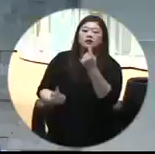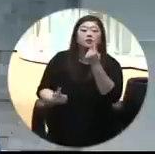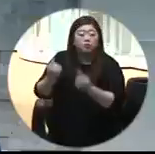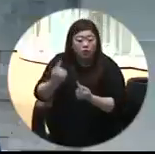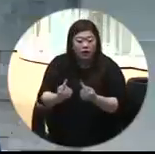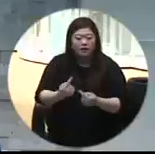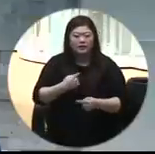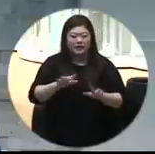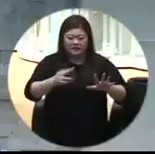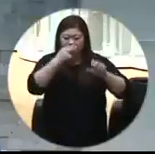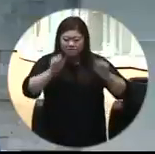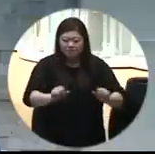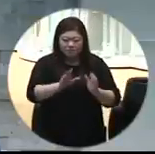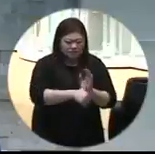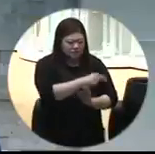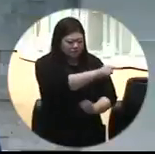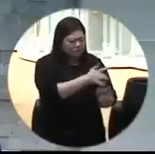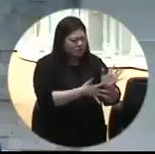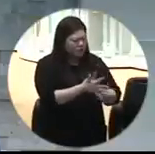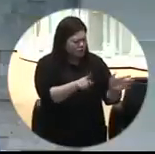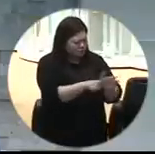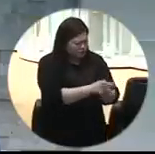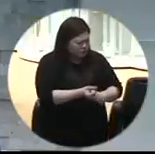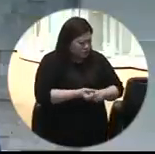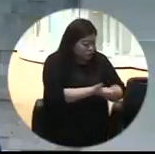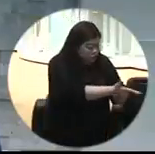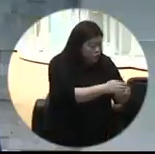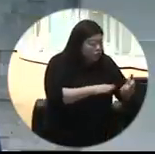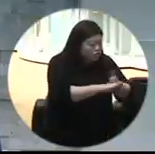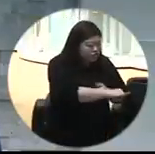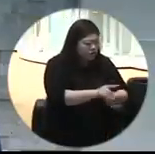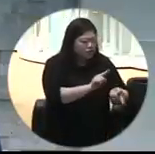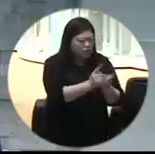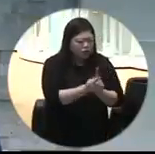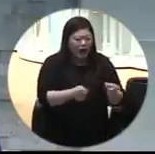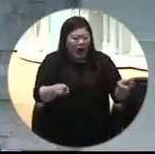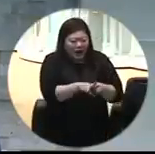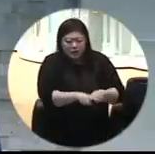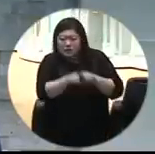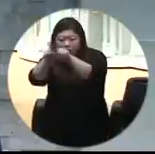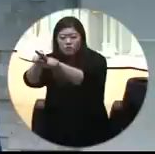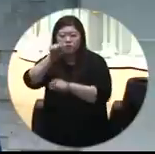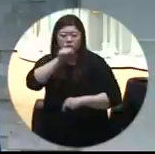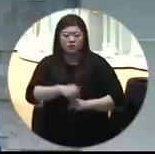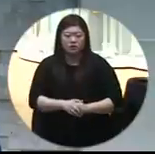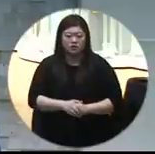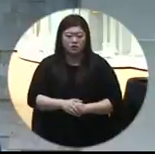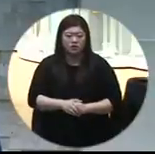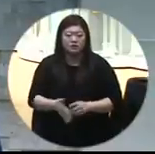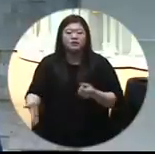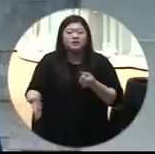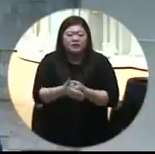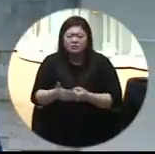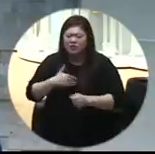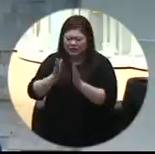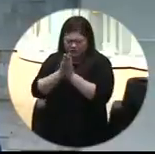관심의 시간 들여 여러분 마음을 들여서 한번 해보시라니까. 하나님 다음에 여러분이 그렇게 원하는 거 어떻게 해결해